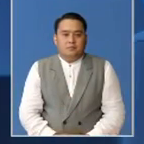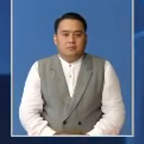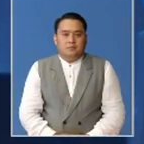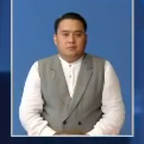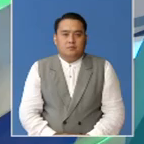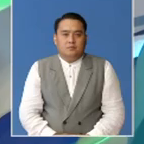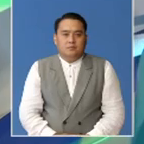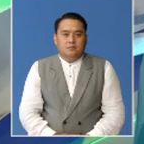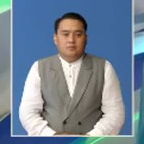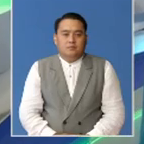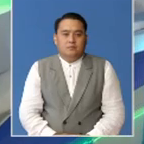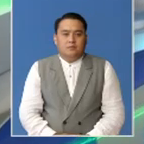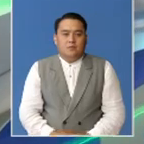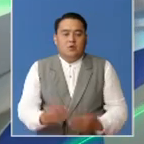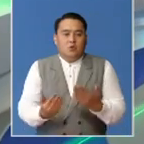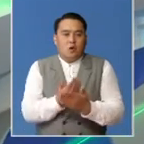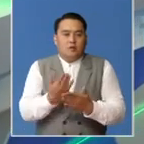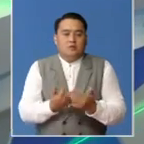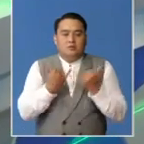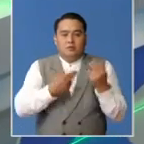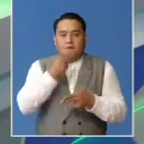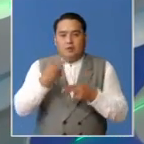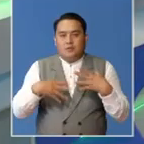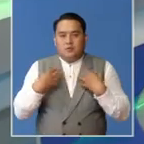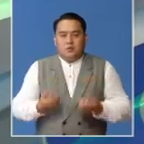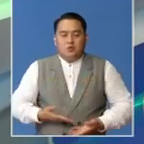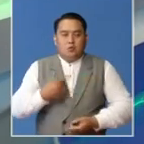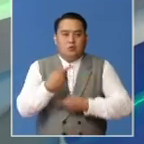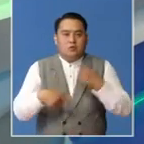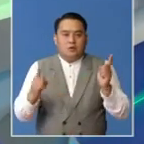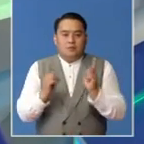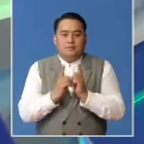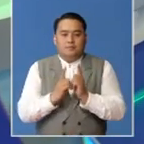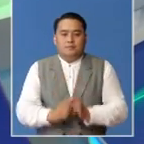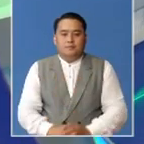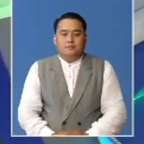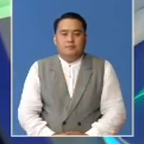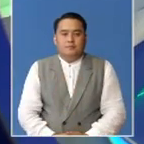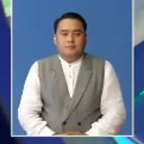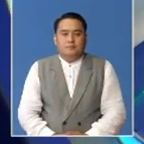Такой была информационная картина этого дня. Спасибо за внимание.